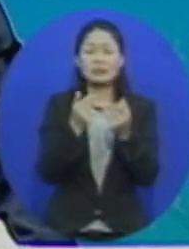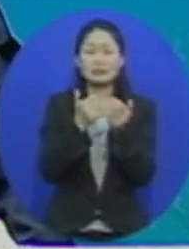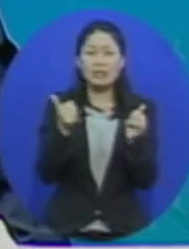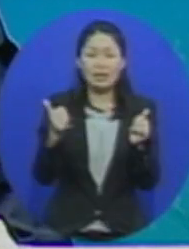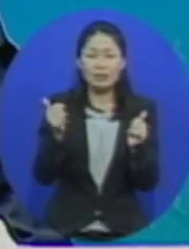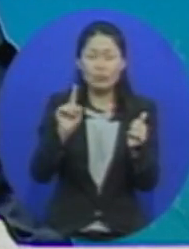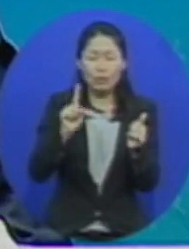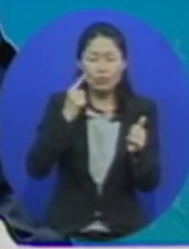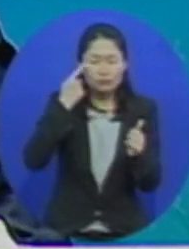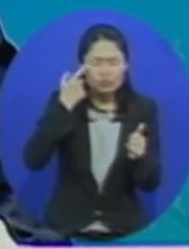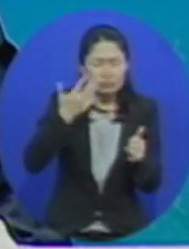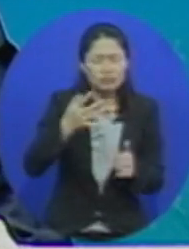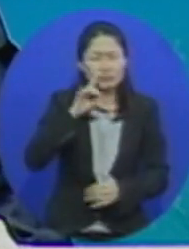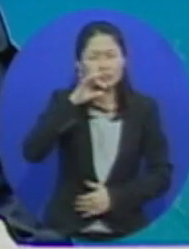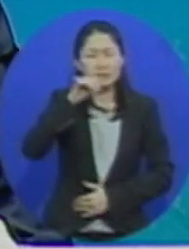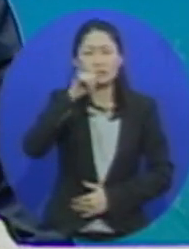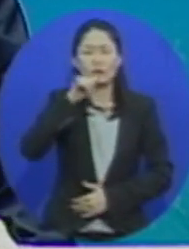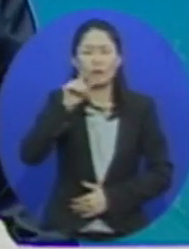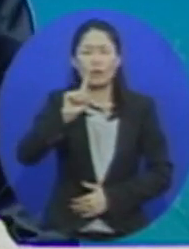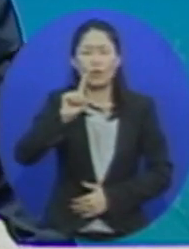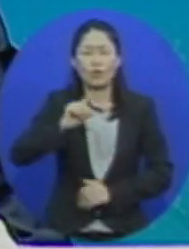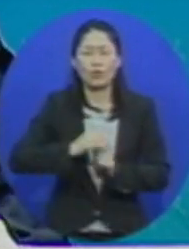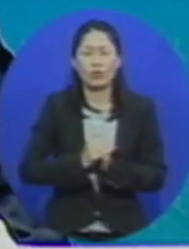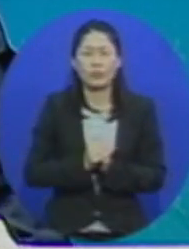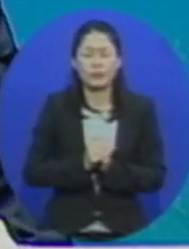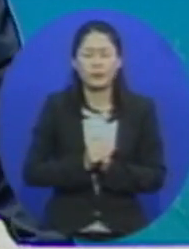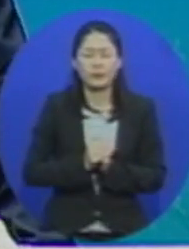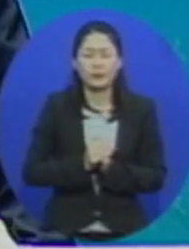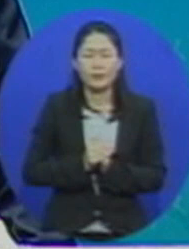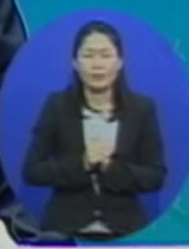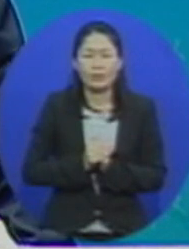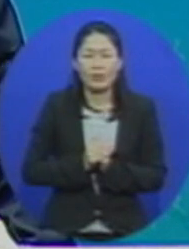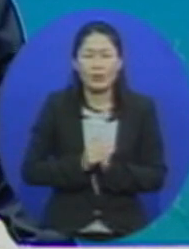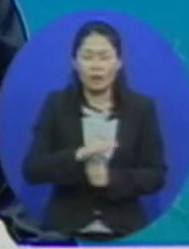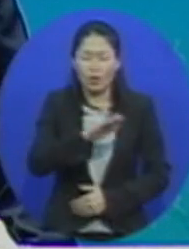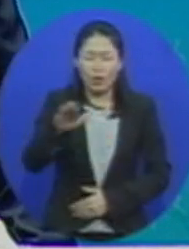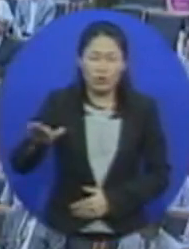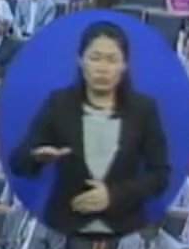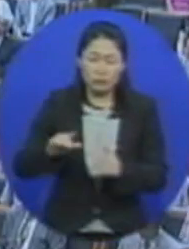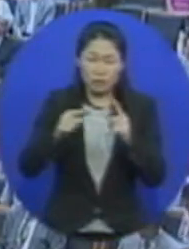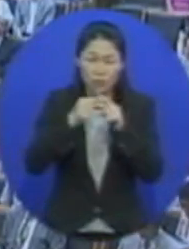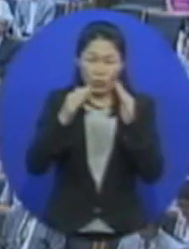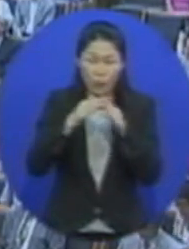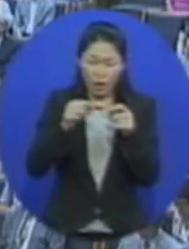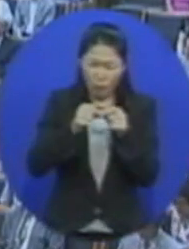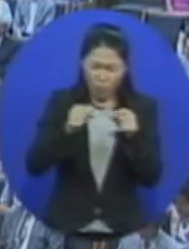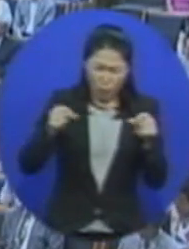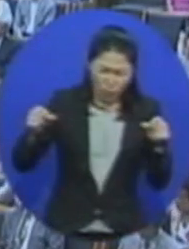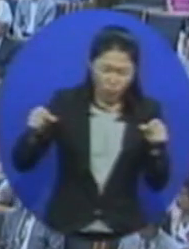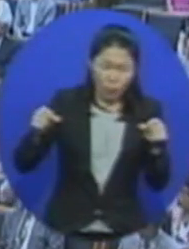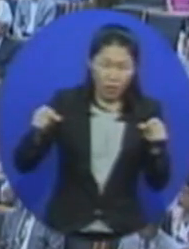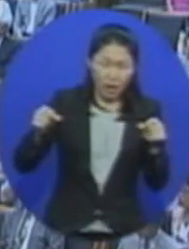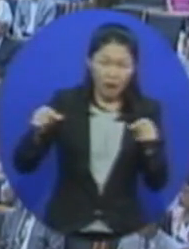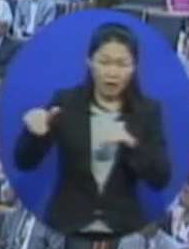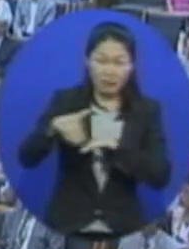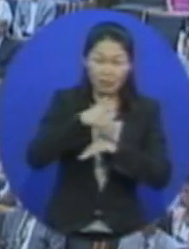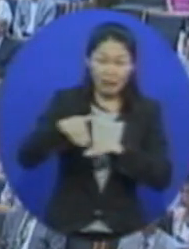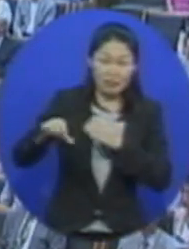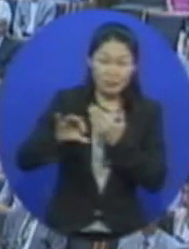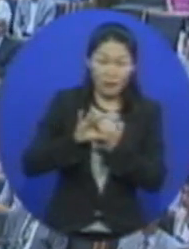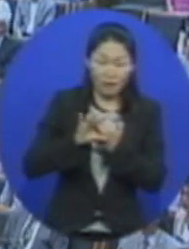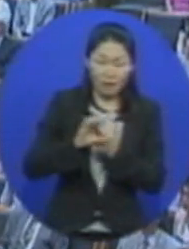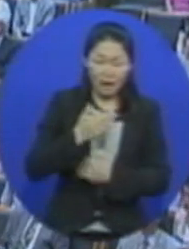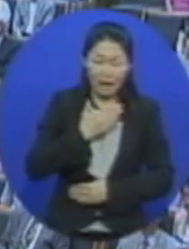그런 질문이 있으실 거예요 여러분 교회에 오래 다니면 알게 될 때가 올까 절대 그렇지